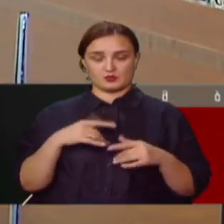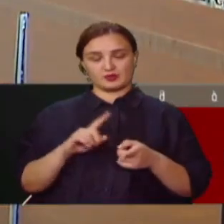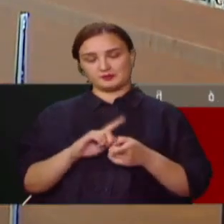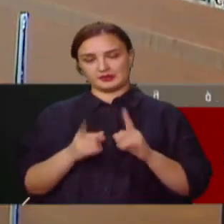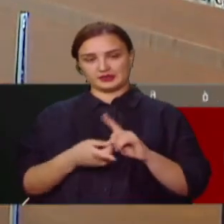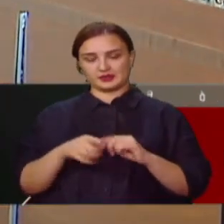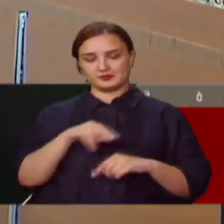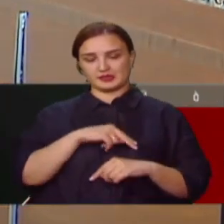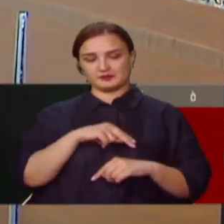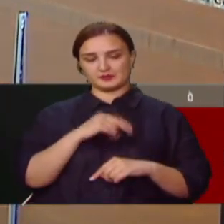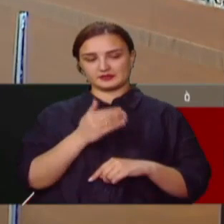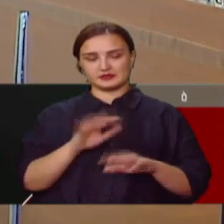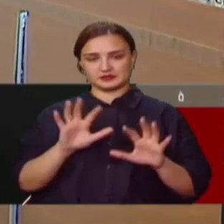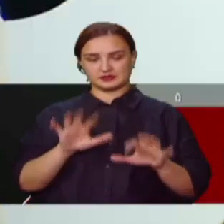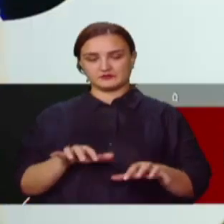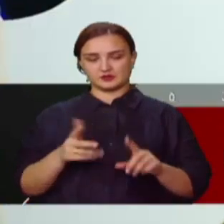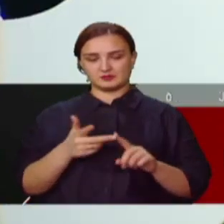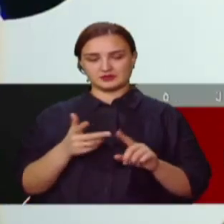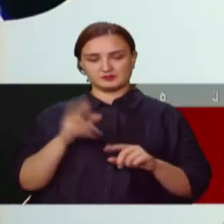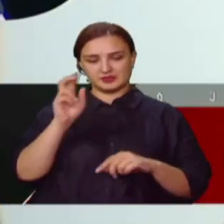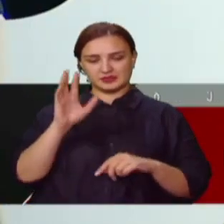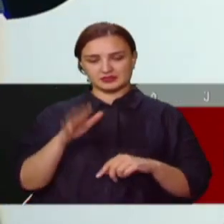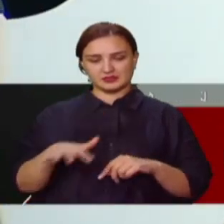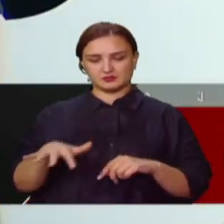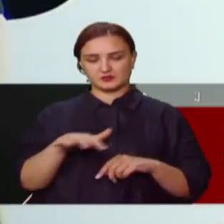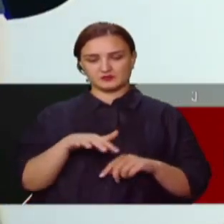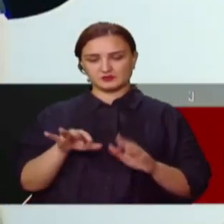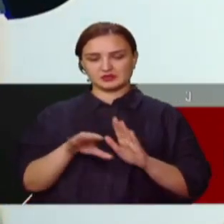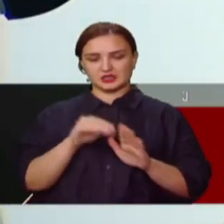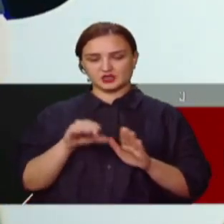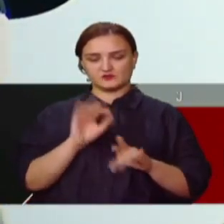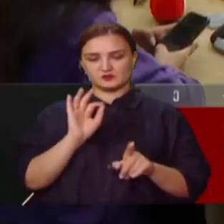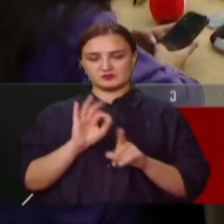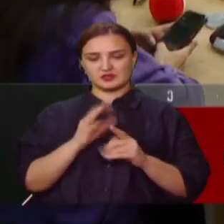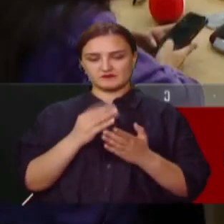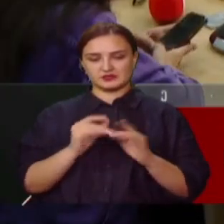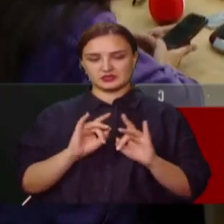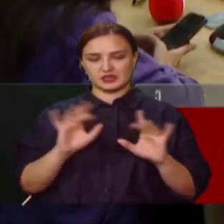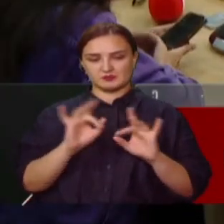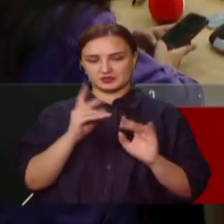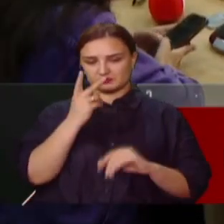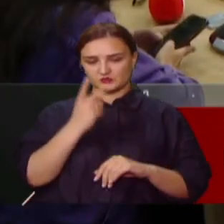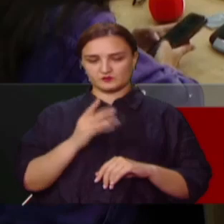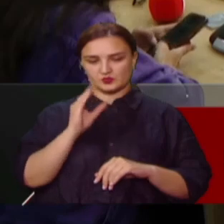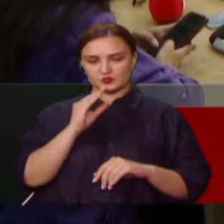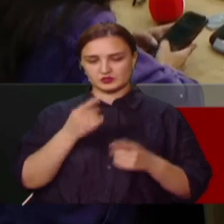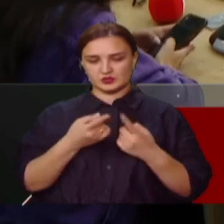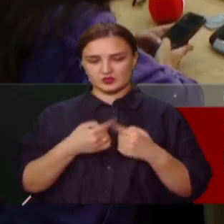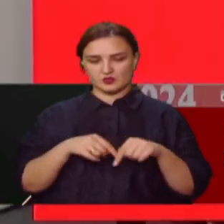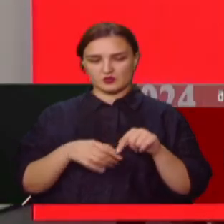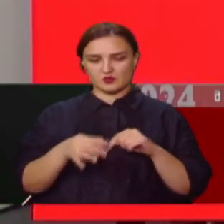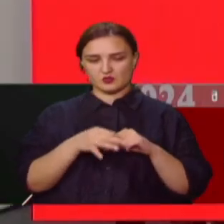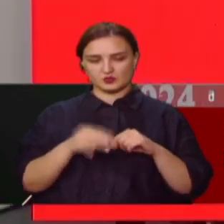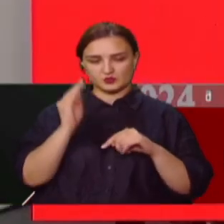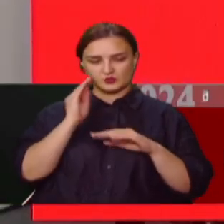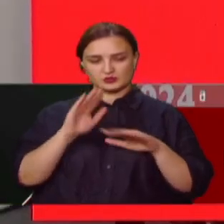პირიქით, პარლამენტის თავმჯდომარე მესამე სექტორის საარჩევნო მიზნებს მათივე განმარტებებში ხედავს. ხოლო როცა ორგანიზაციები უსაფუძვლოდ